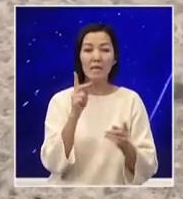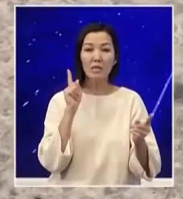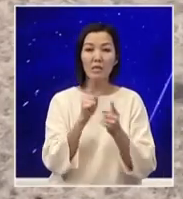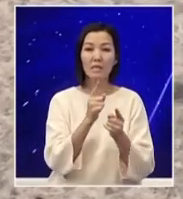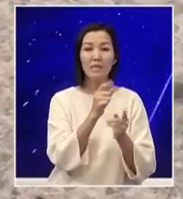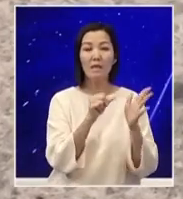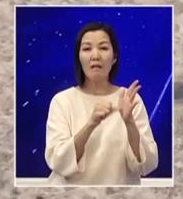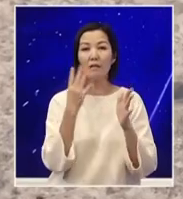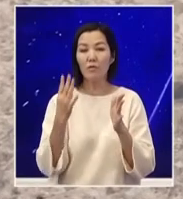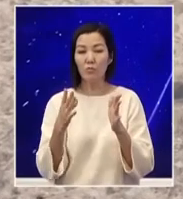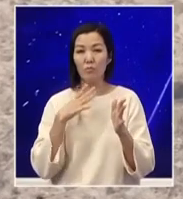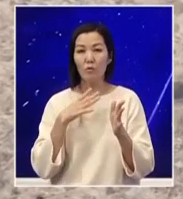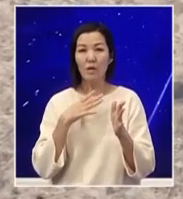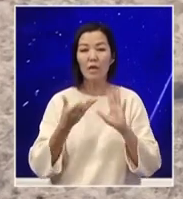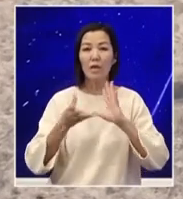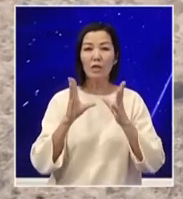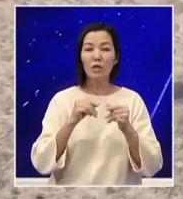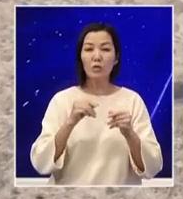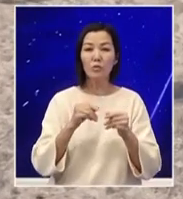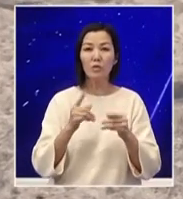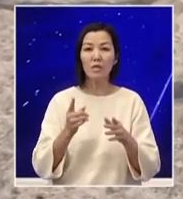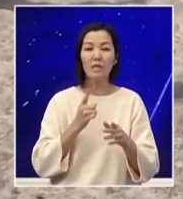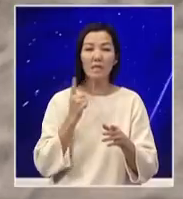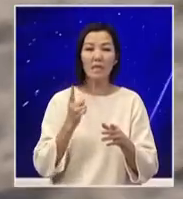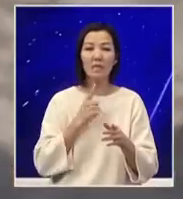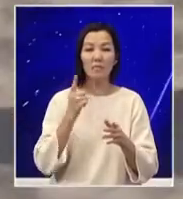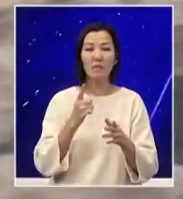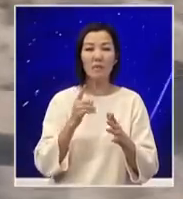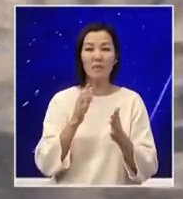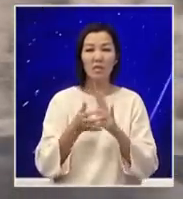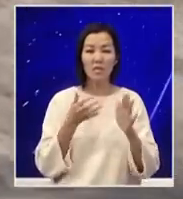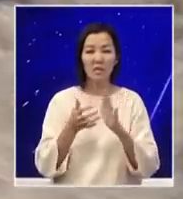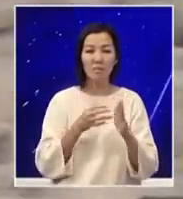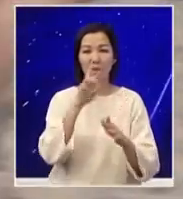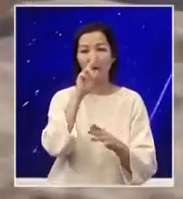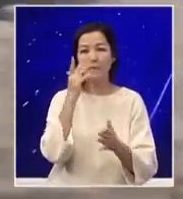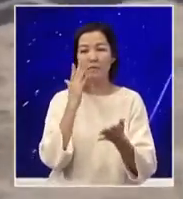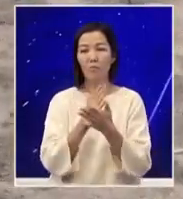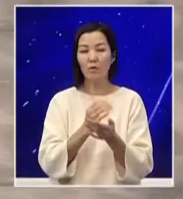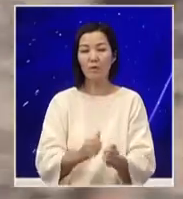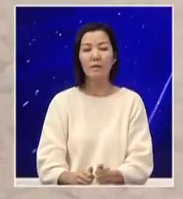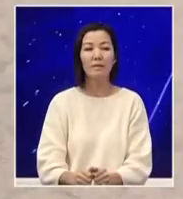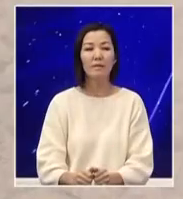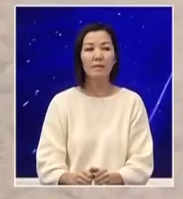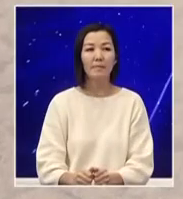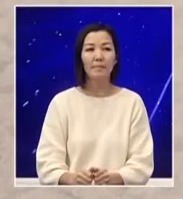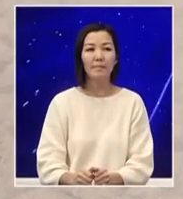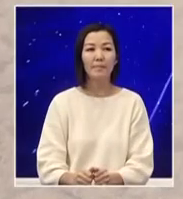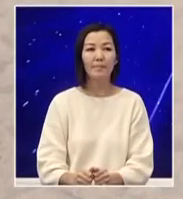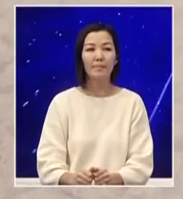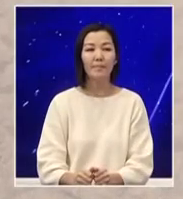тіркелген. Шешуші сәтте тәжірибенің аздығы жерлестеріміздің ел чемпионы атануына кедергісін тигізген. По